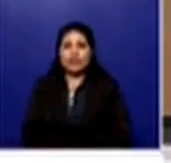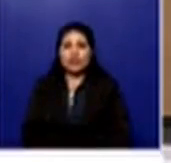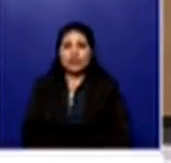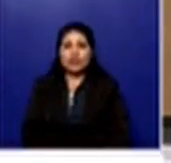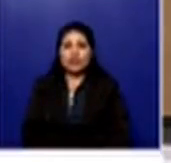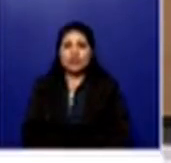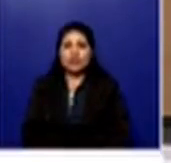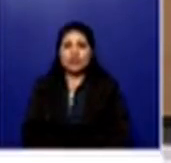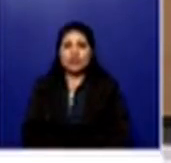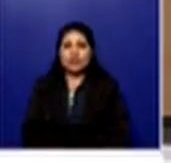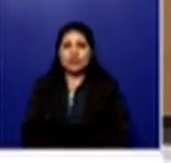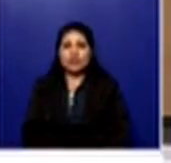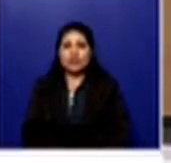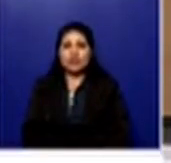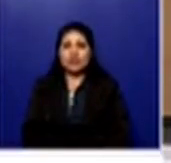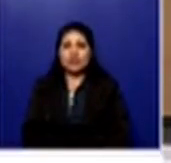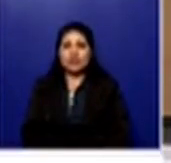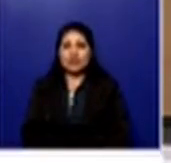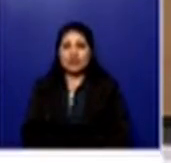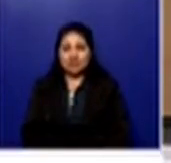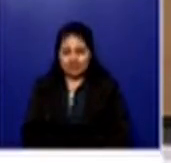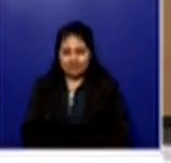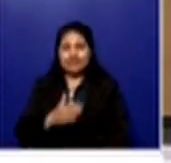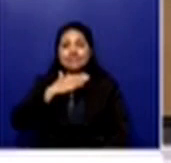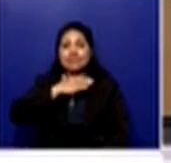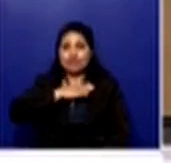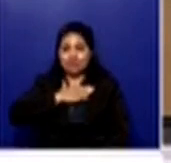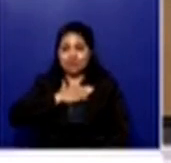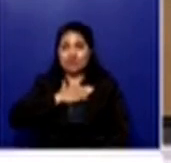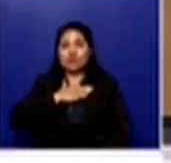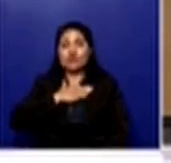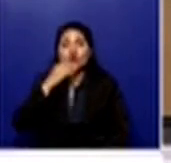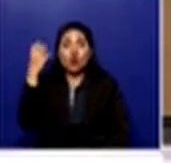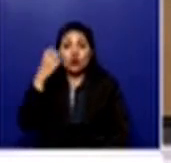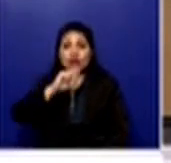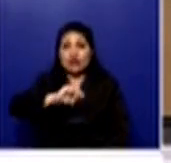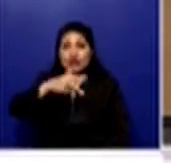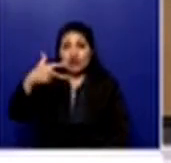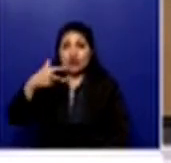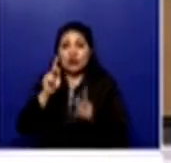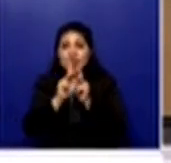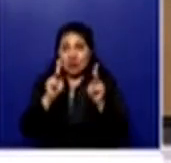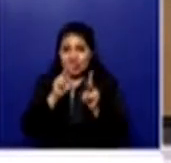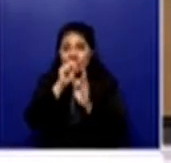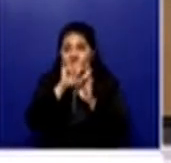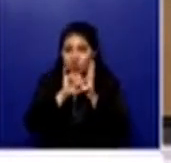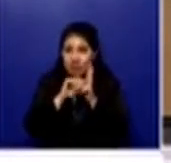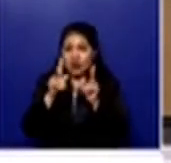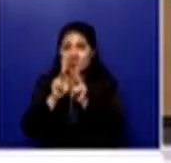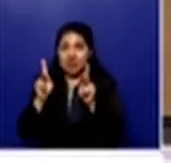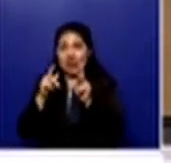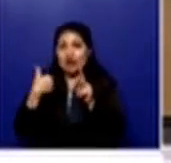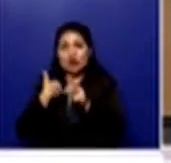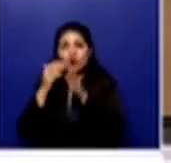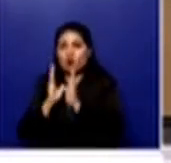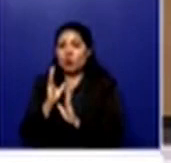ก่อนอื่นในนามของไทย PBS นะคะทั้งกรรมการนโยบายกรรมการบริหารแล้วก็พนักงานไทย